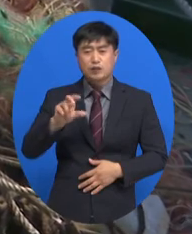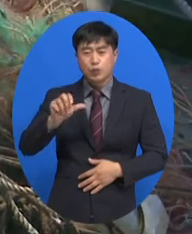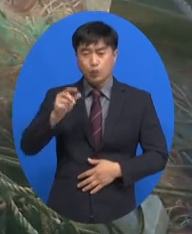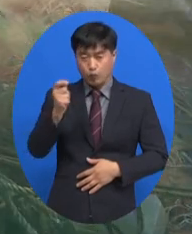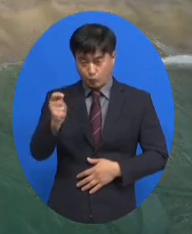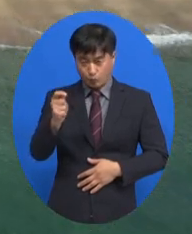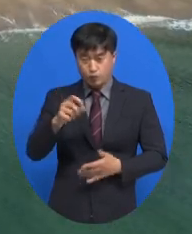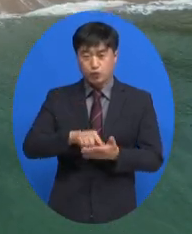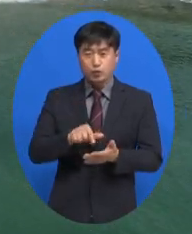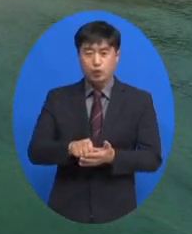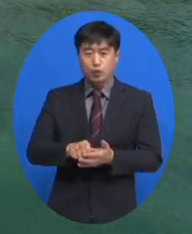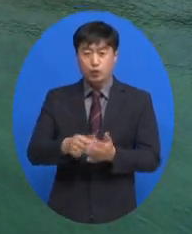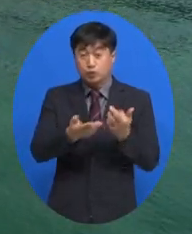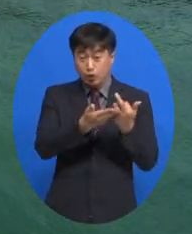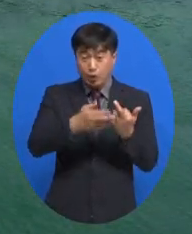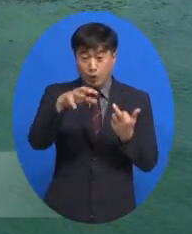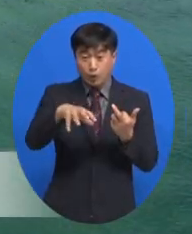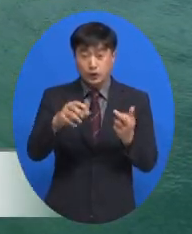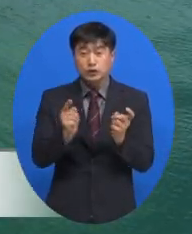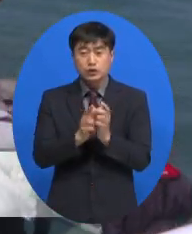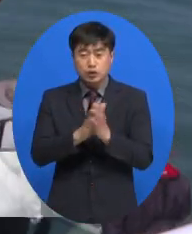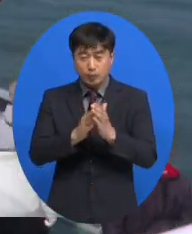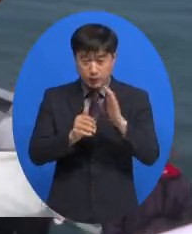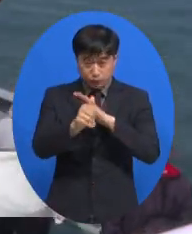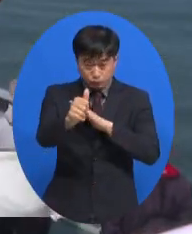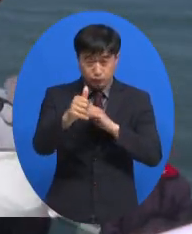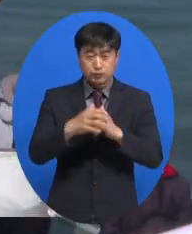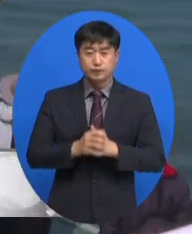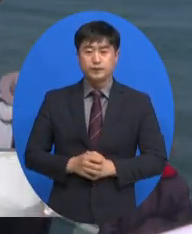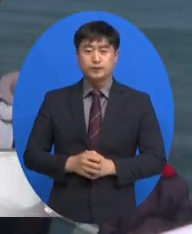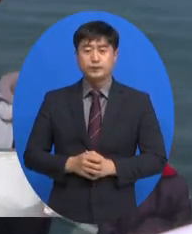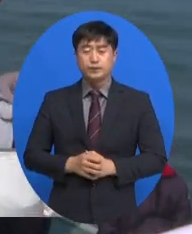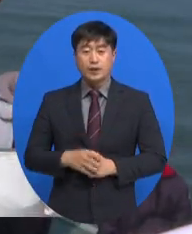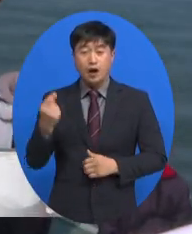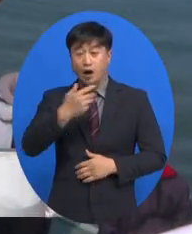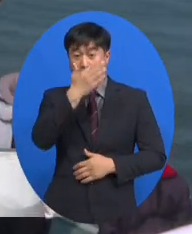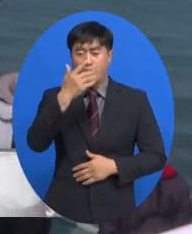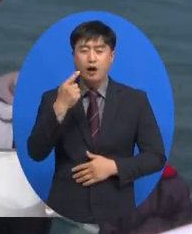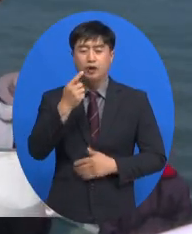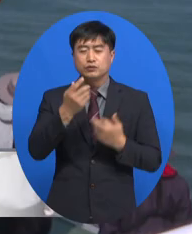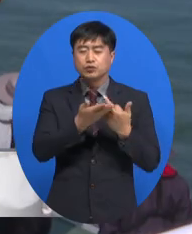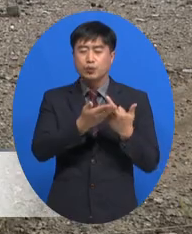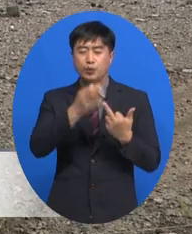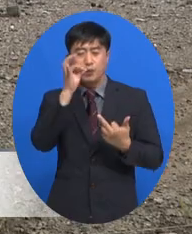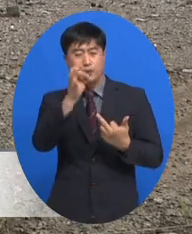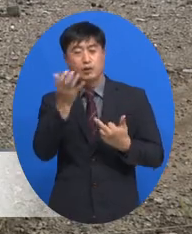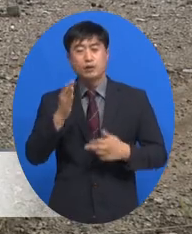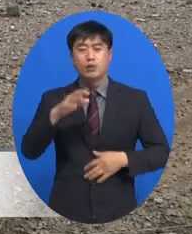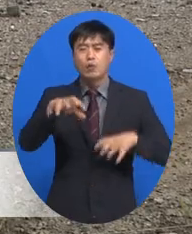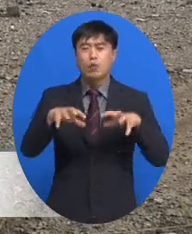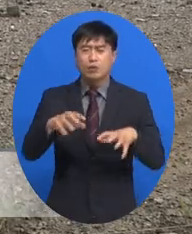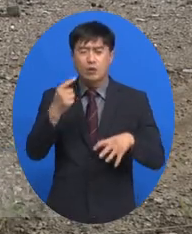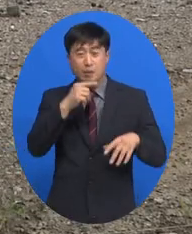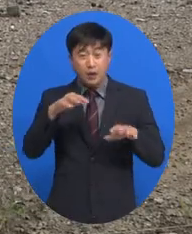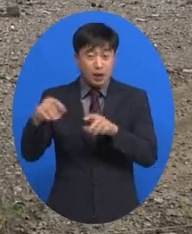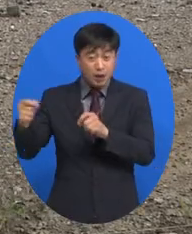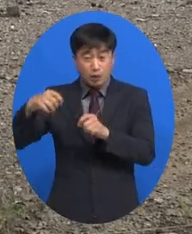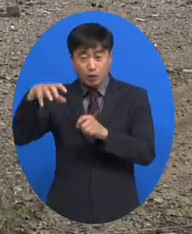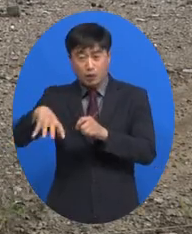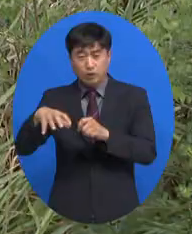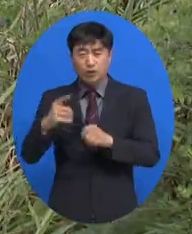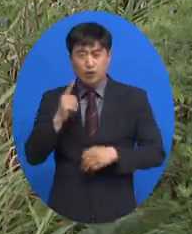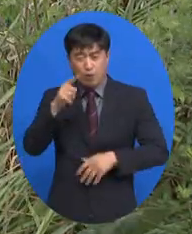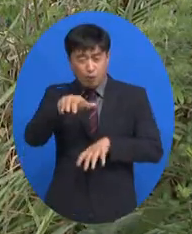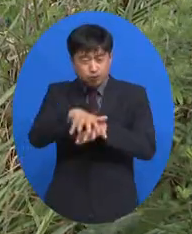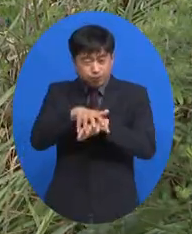톤가량. 한 섬마을로 직접 치우러 같이 들어가 봤습니다. 아름다운 섬마을로만 보이는데 곳곳에 해안가에서